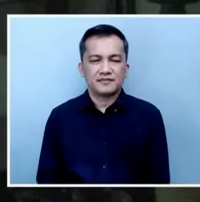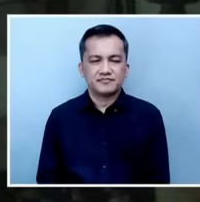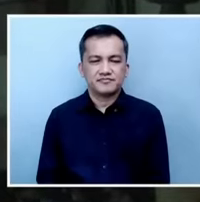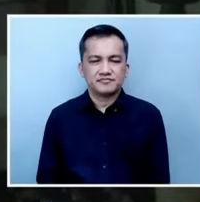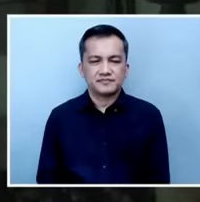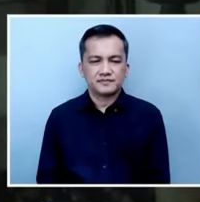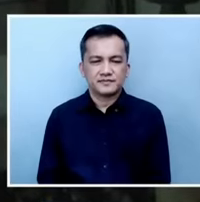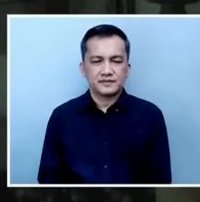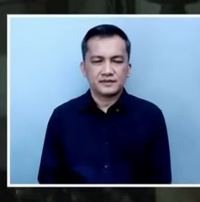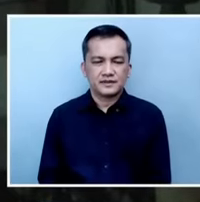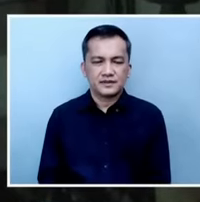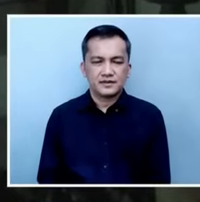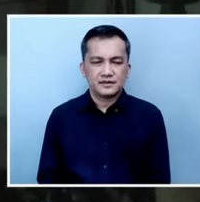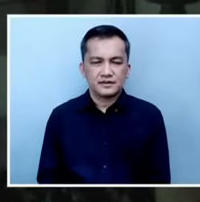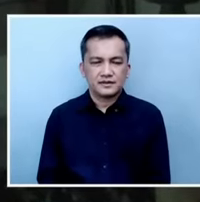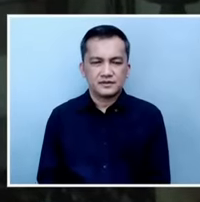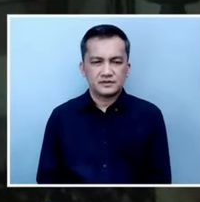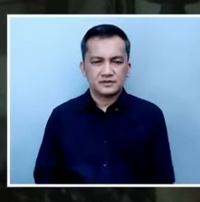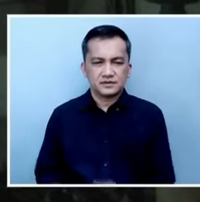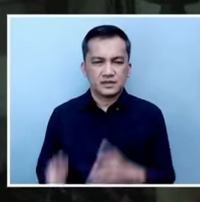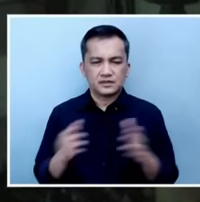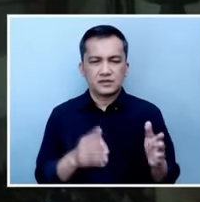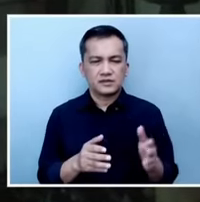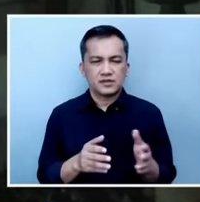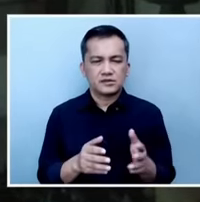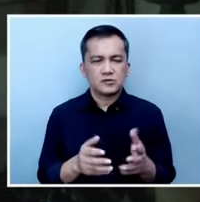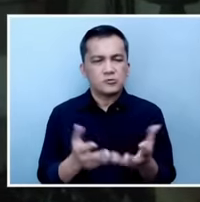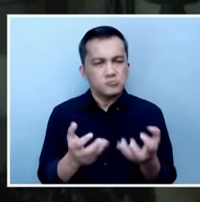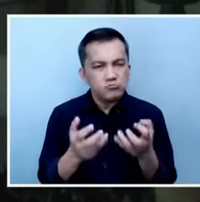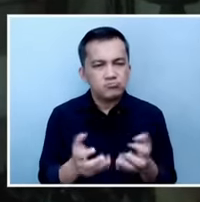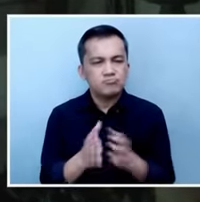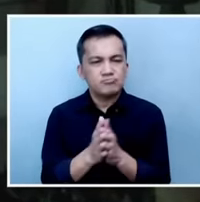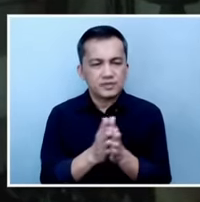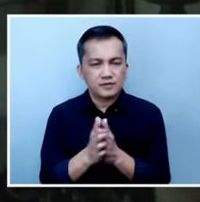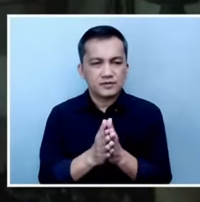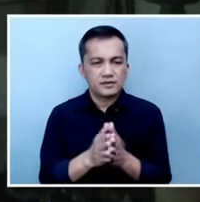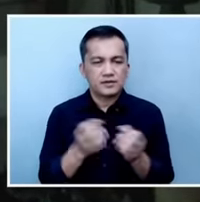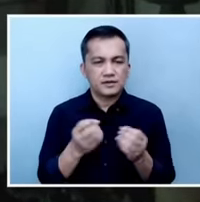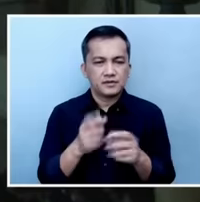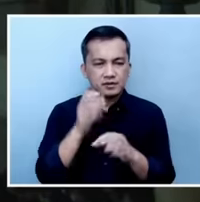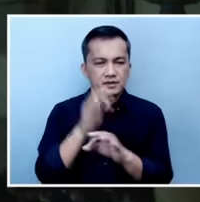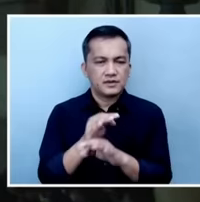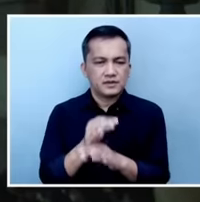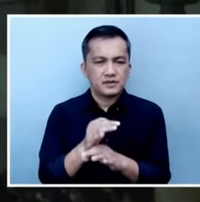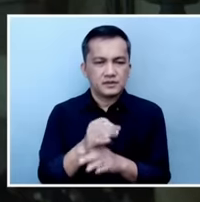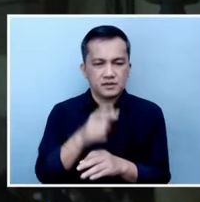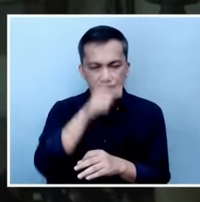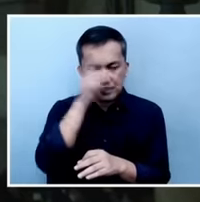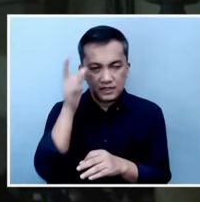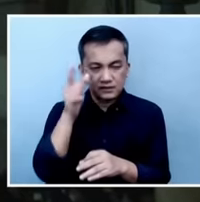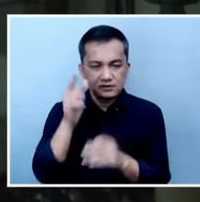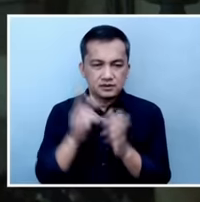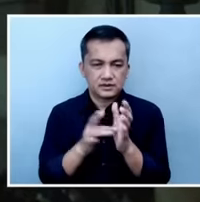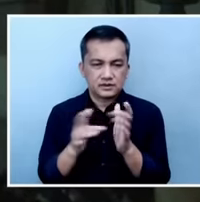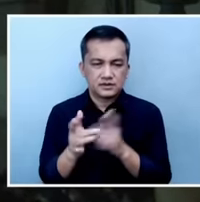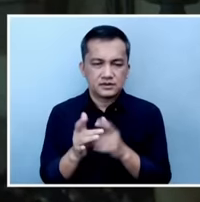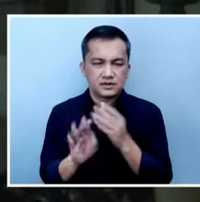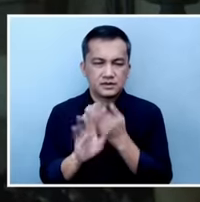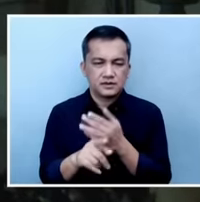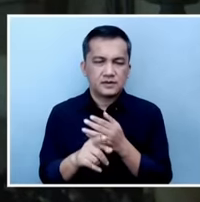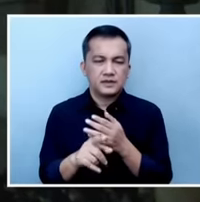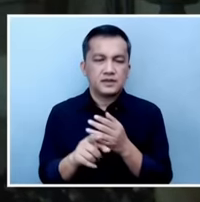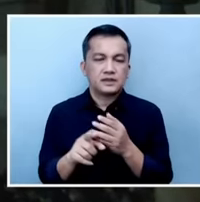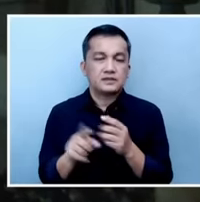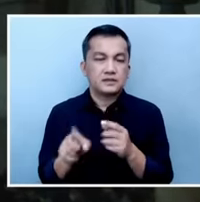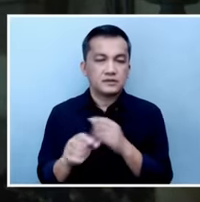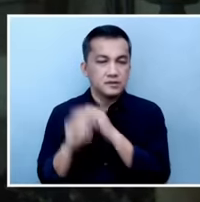Samantala, matindi ang naging pananabik ng maraming deboto ng itin na Nazareno. Sa muling pagbabalik ng translasyon